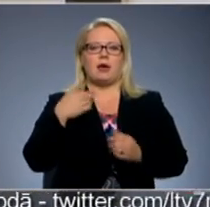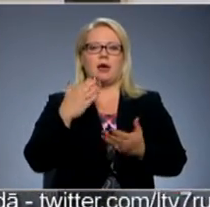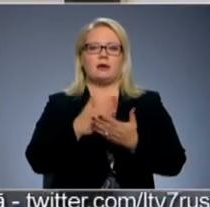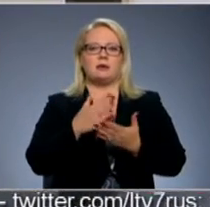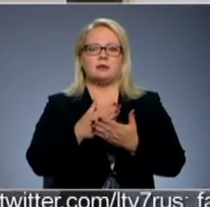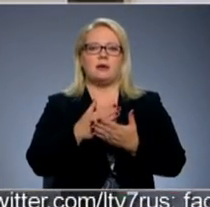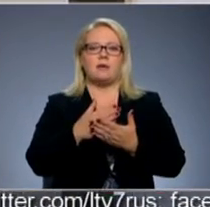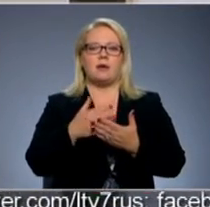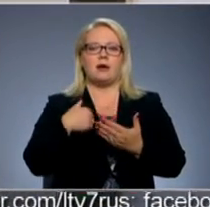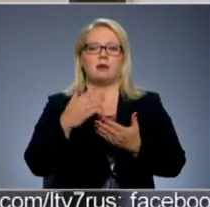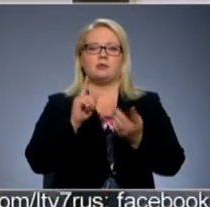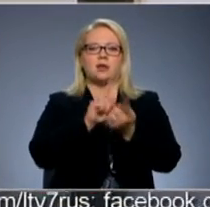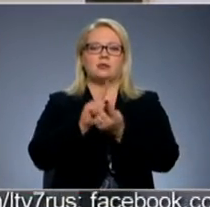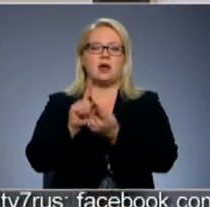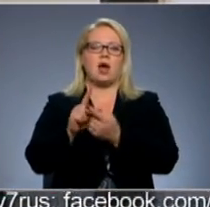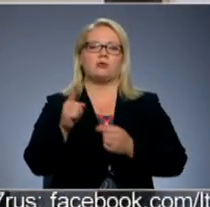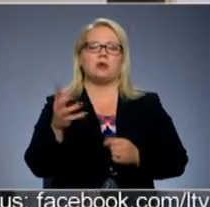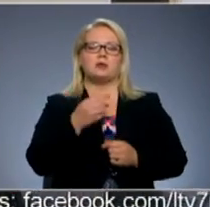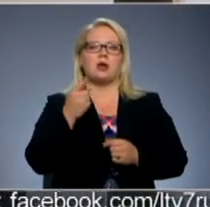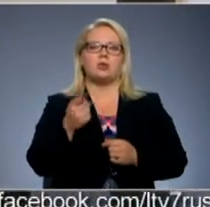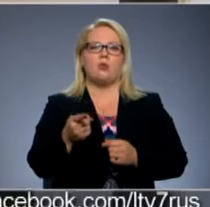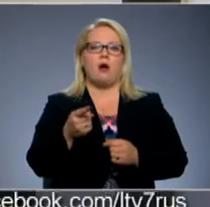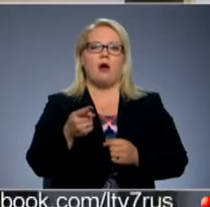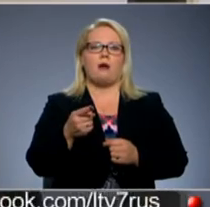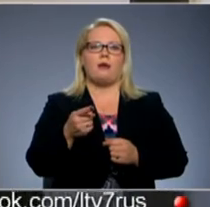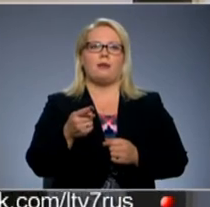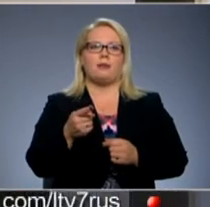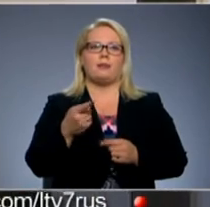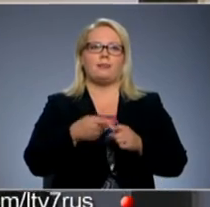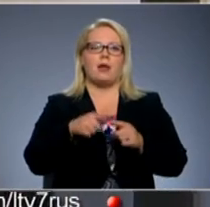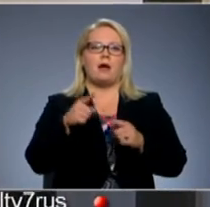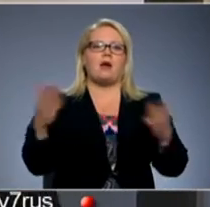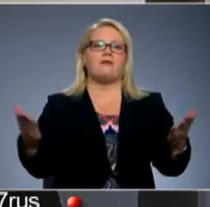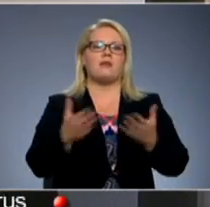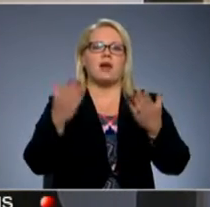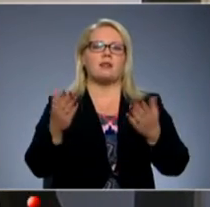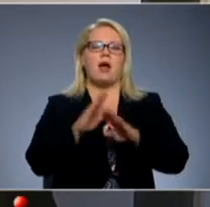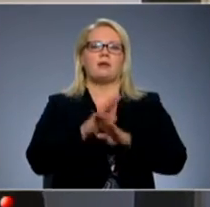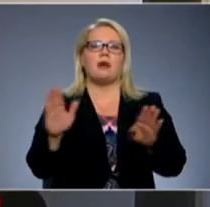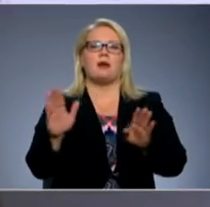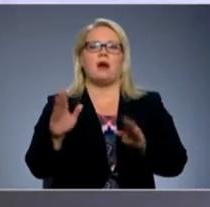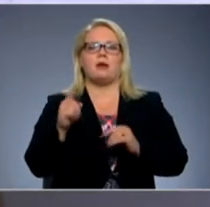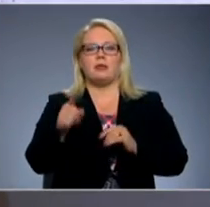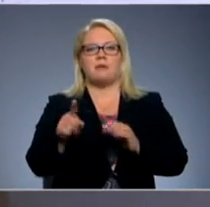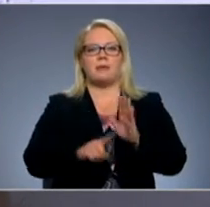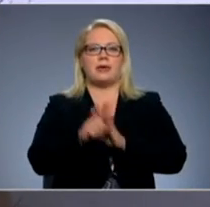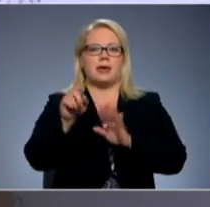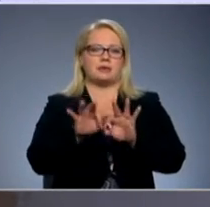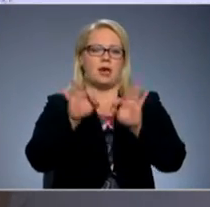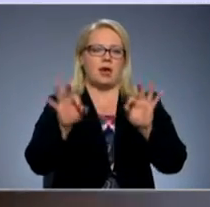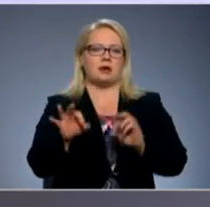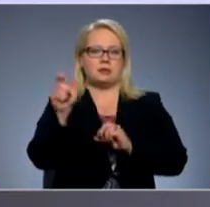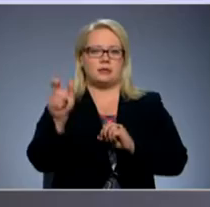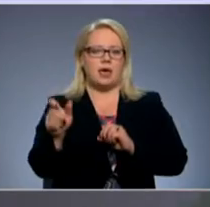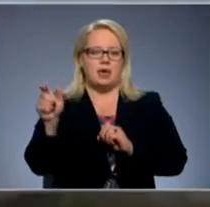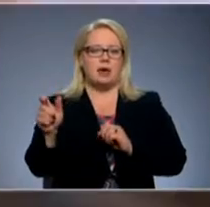jau esmu saskārušies ar to. Tētā tā kā vieglāka nekā tiem iesācējiem. Varbūt kaut